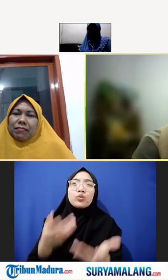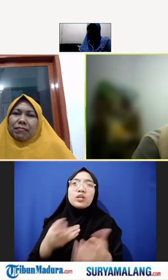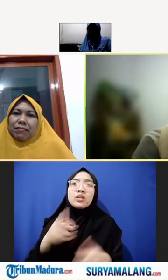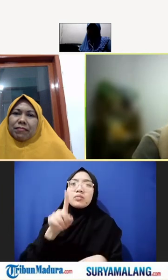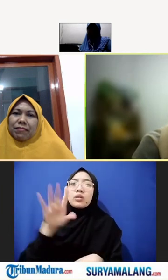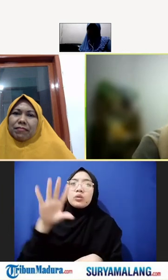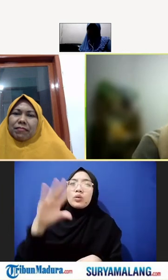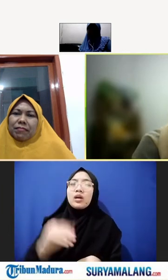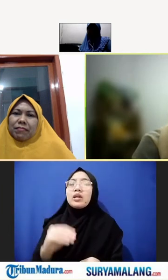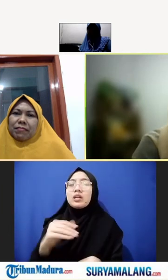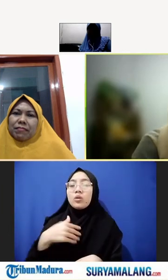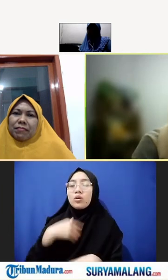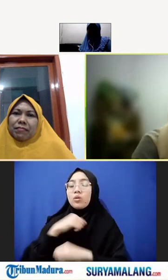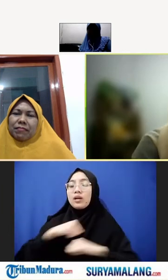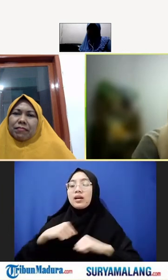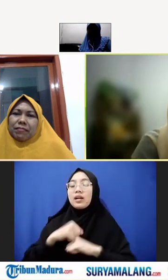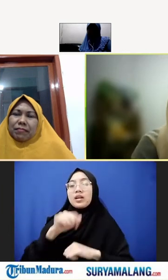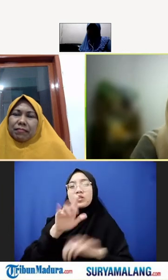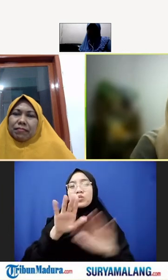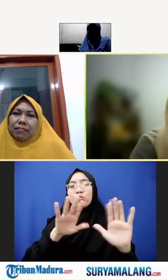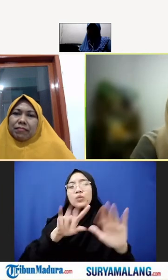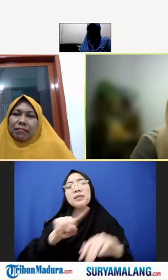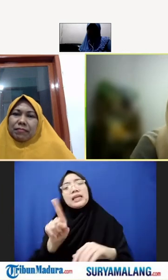aku ada olahraga 10 menit aja.